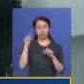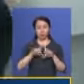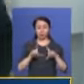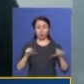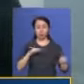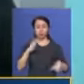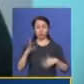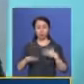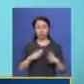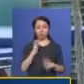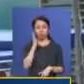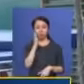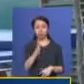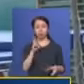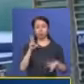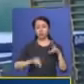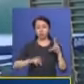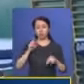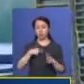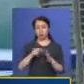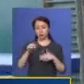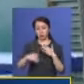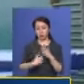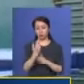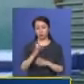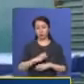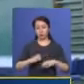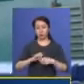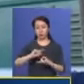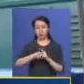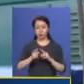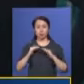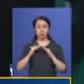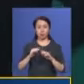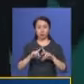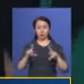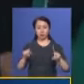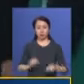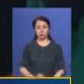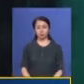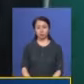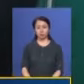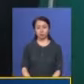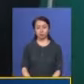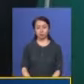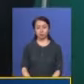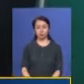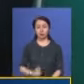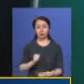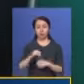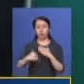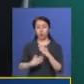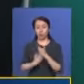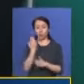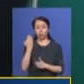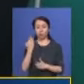спортивной акробатике. Для будущих чемпионов приобретены новейшие снаряды. Заменена кровля здания. Купили новую акробатическую дорожку, вон детишки прыгают